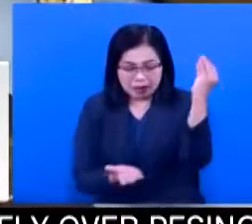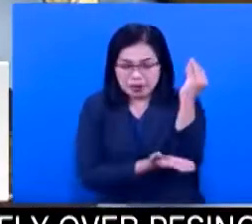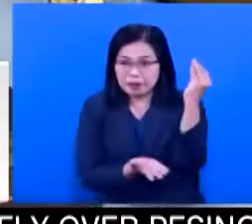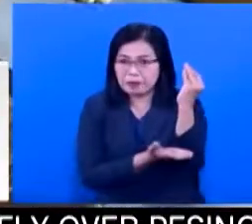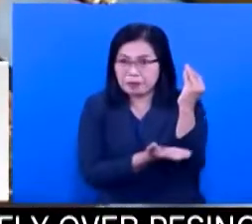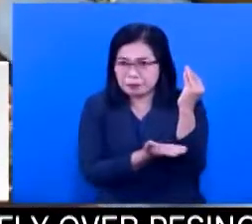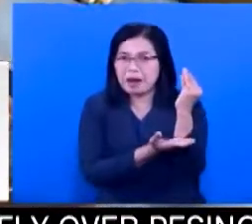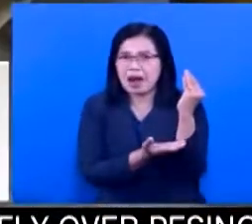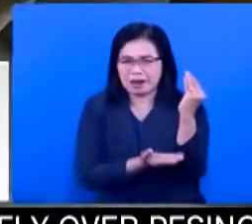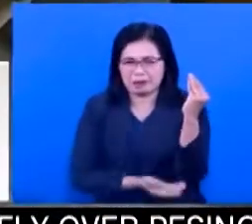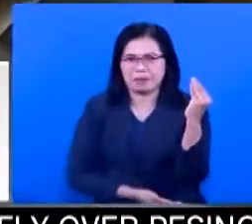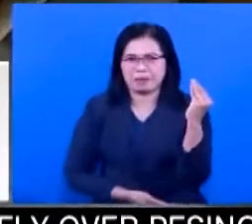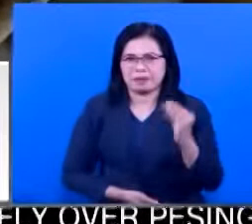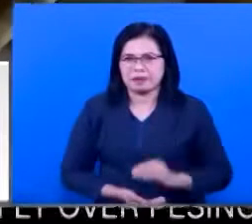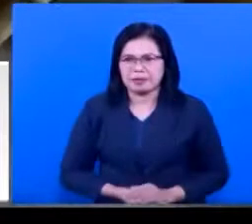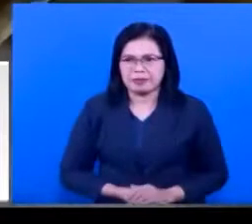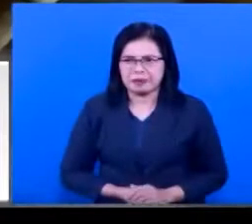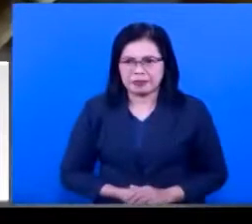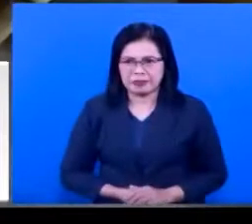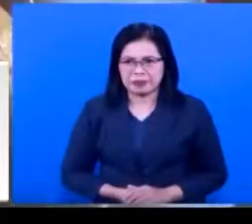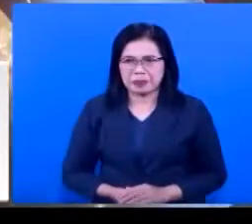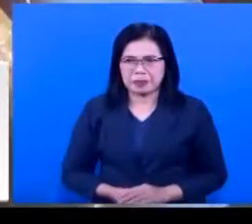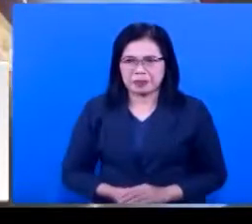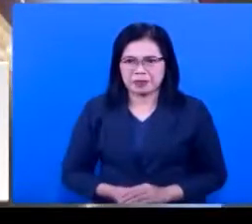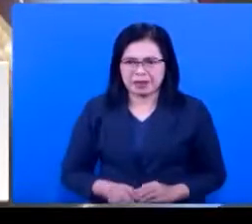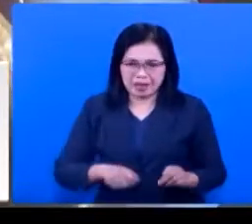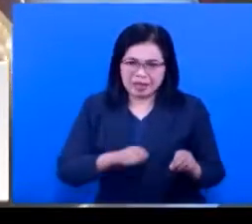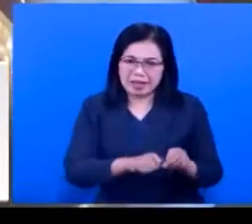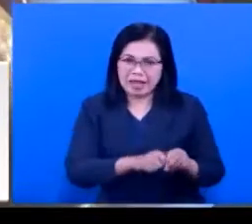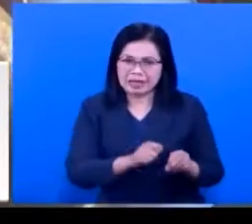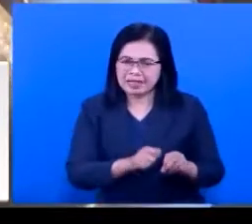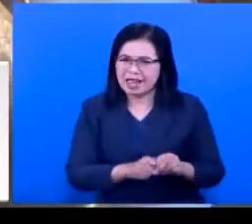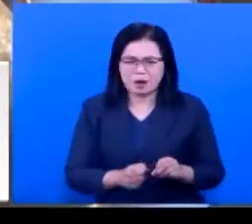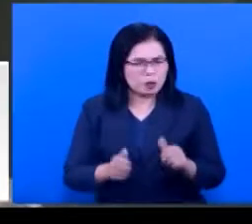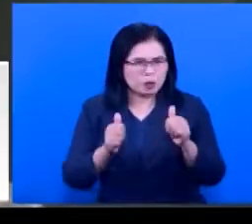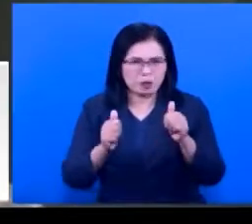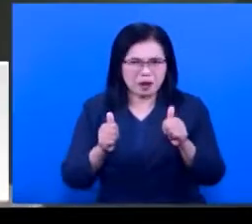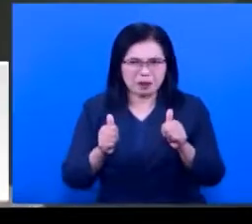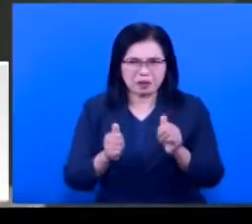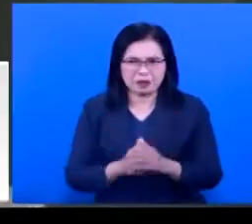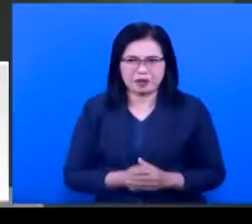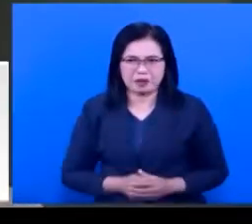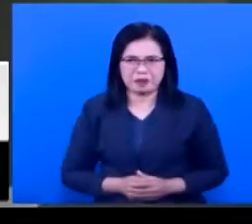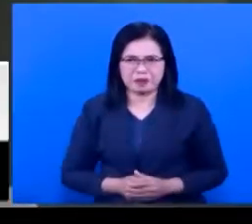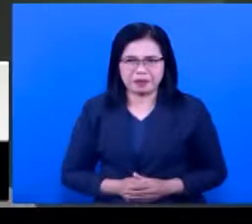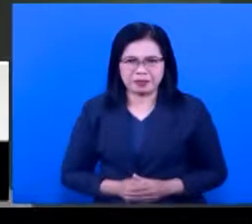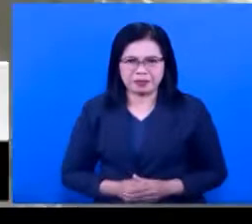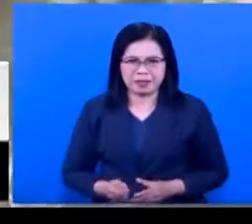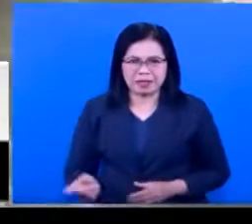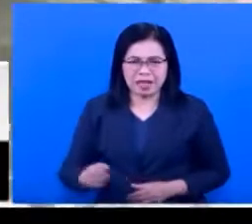Asbak berbentuk pemain bola, ikan hingga katak ini merupakan kerajinan tangan karya Agung Prasetyo, warga Desa Gampeng, Kabupaten Kediri.